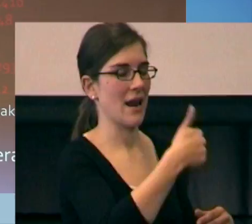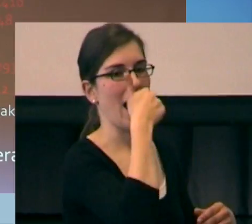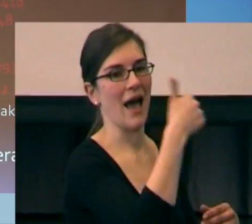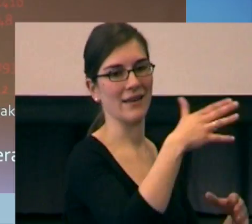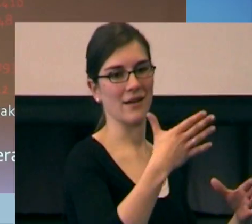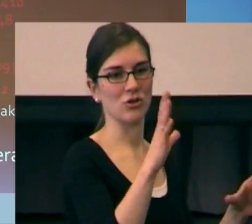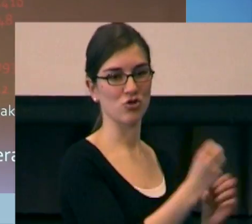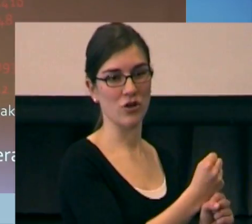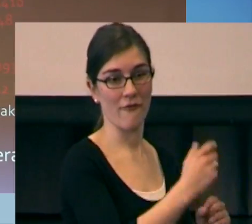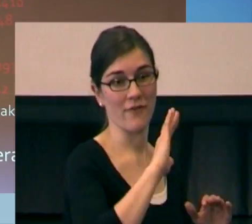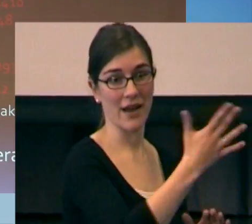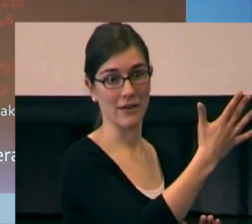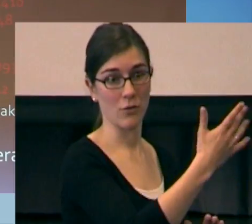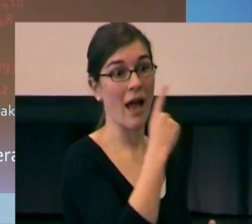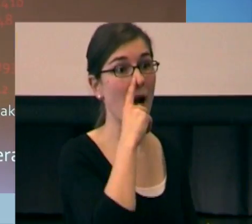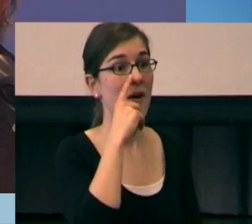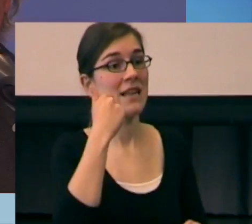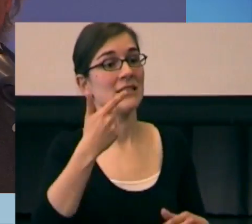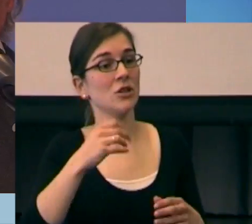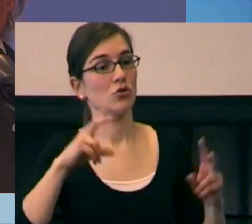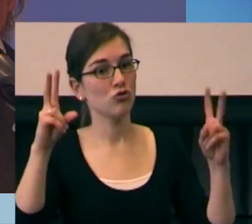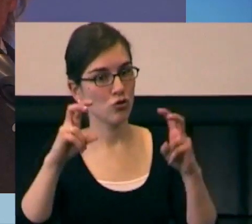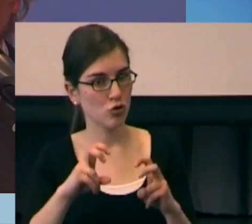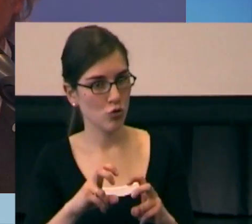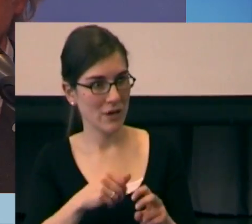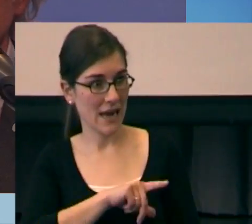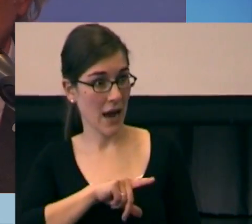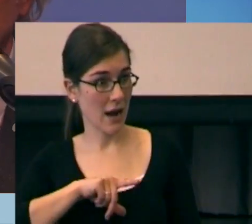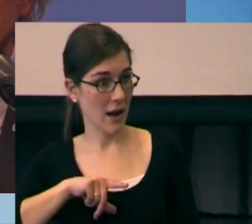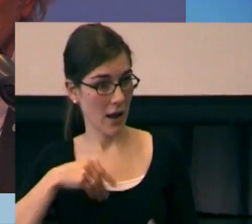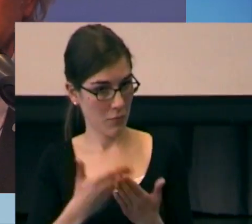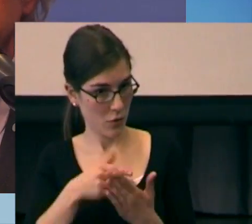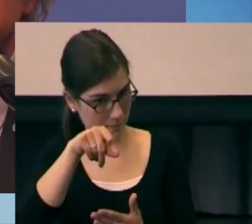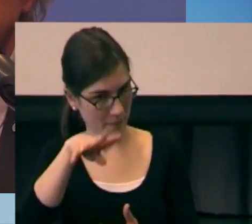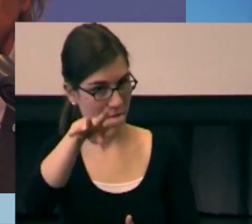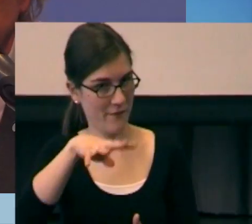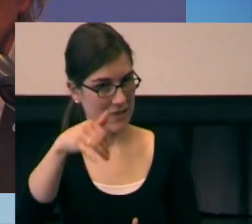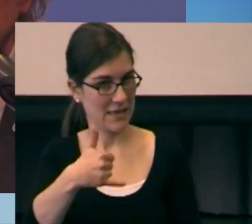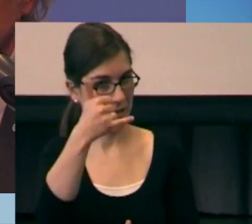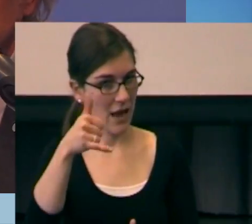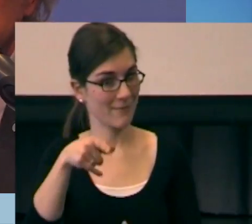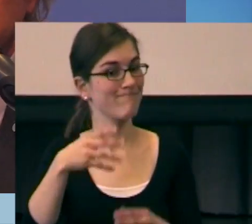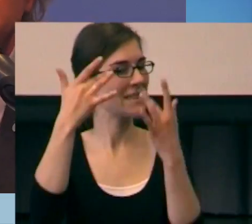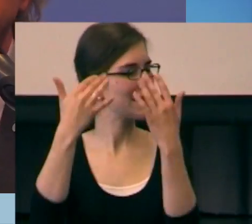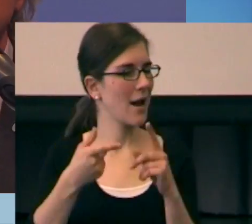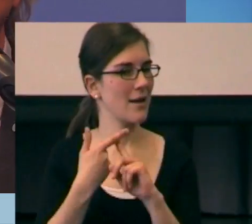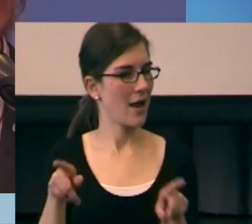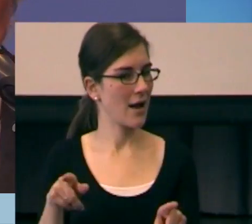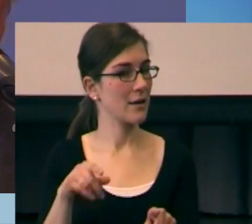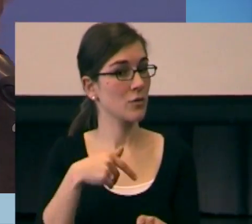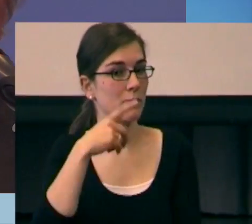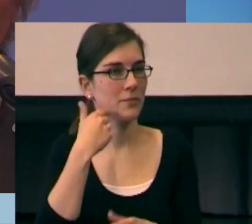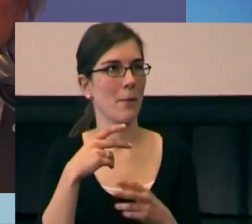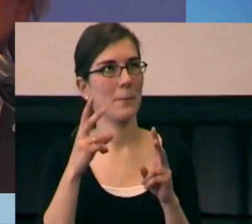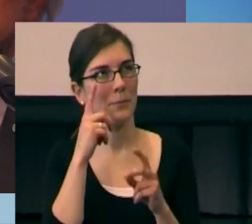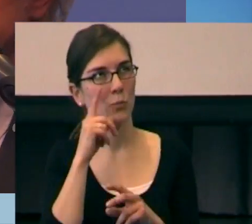Habe ich diese Studie allerdings länger laufen, und das war bei dieser Göteborg-Studie der Fall, 14 Jahre, sind die Zahlen schon anders. Das heißt, ich muss